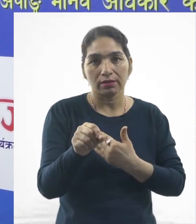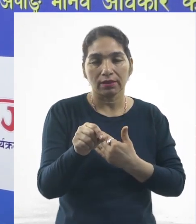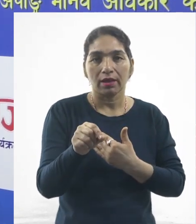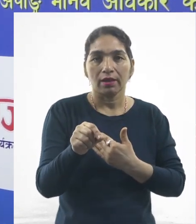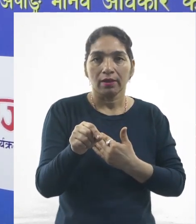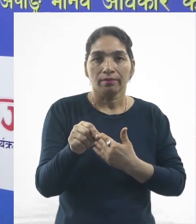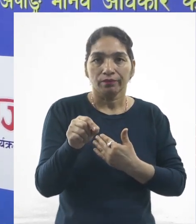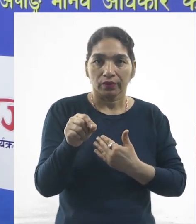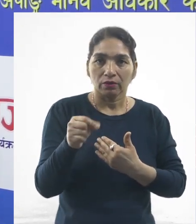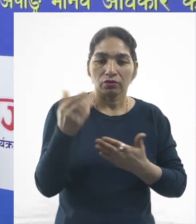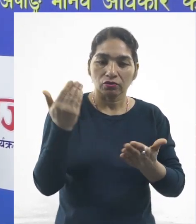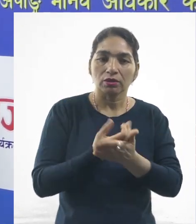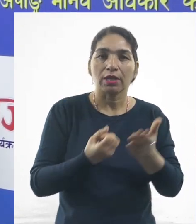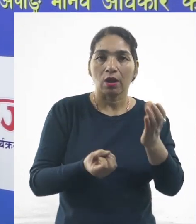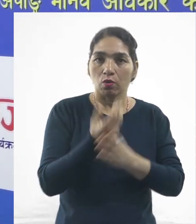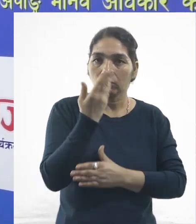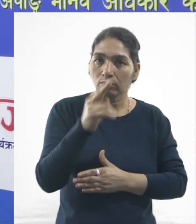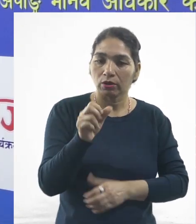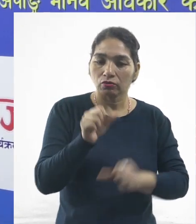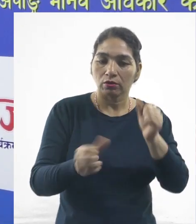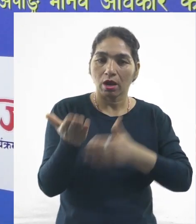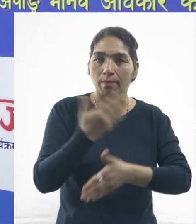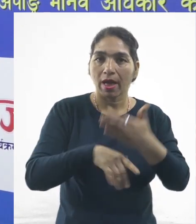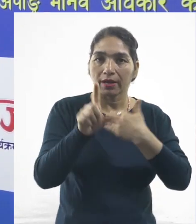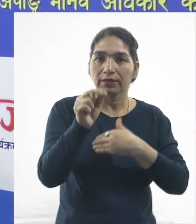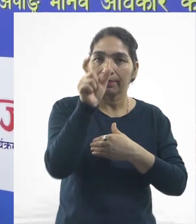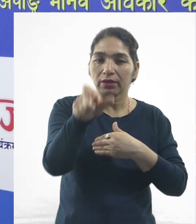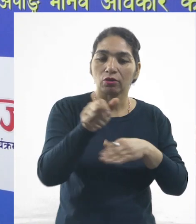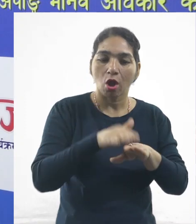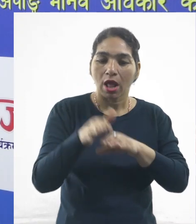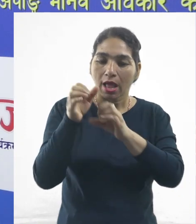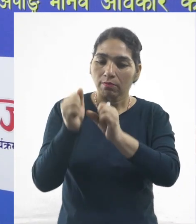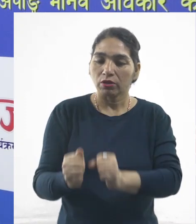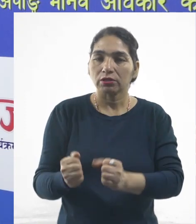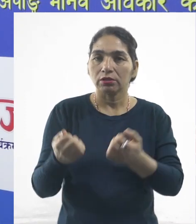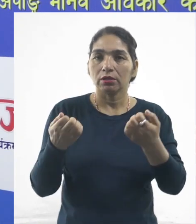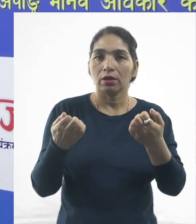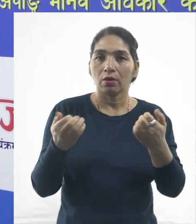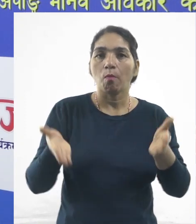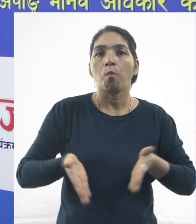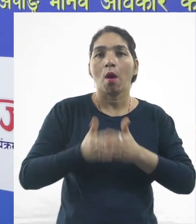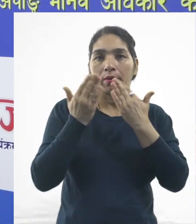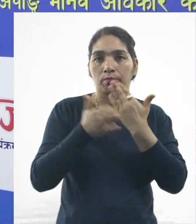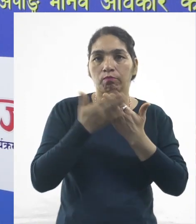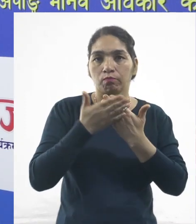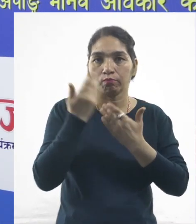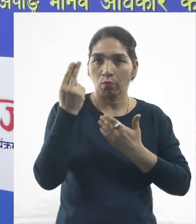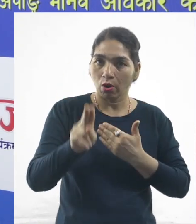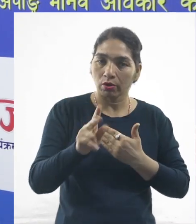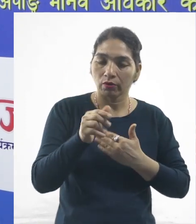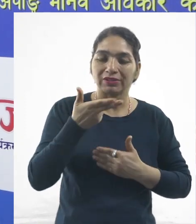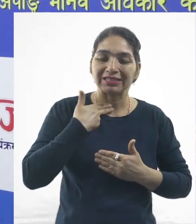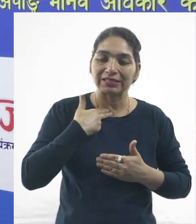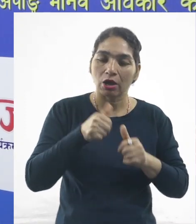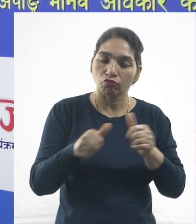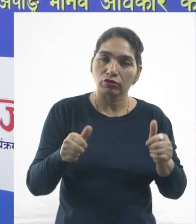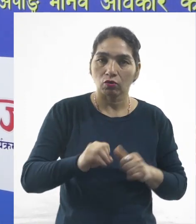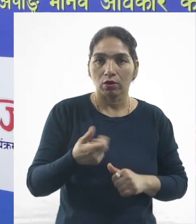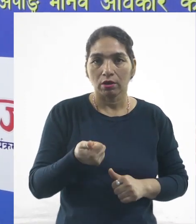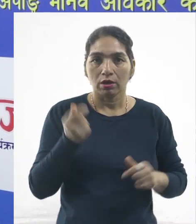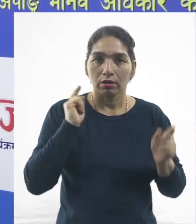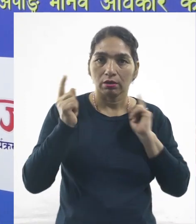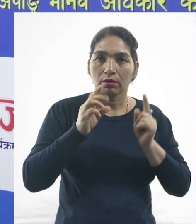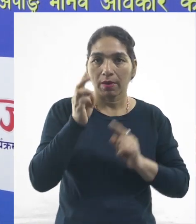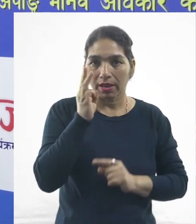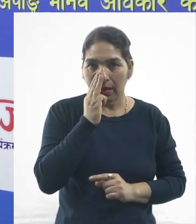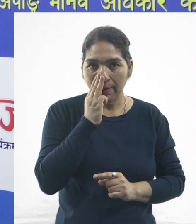किनेर जुन अपाङ्गता भएको व्यक्तिहरूलाई त्यहाँ बस्ने गरेर भवनहरू बनाइदिनु भएर उहाँको इच्छा अनुसार गोकर्णेश्वर नगरपालिकामा